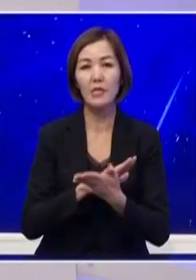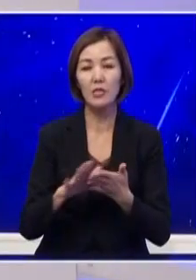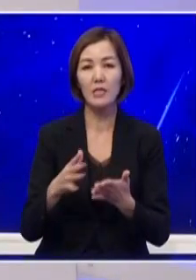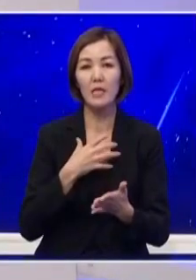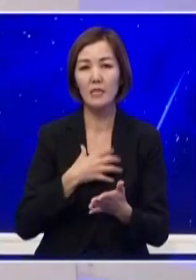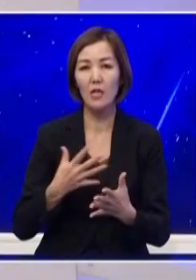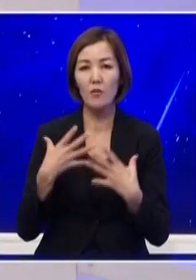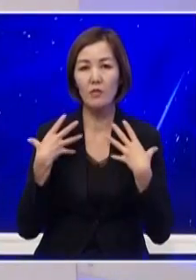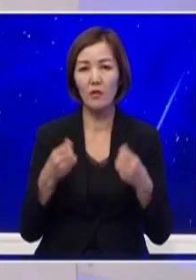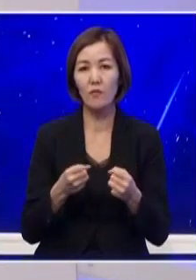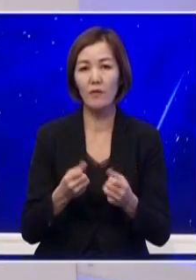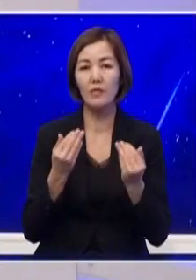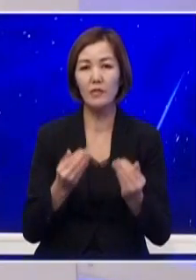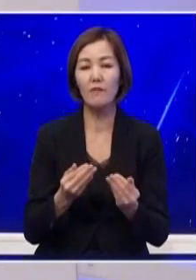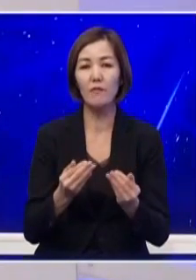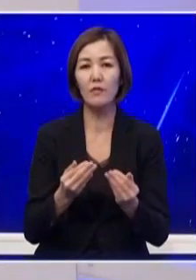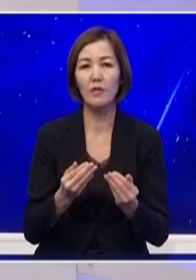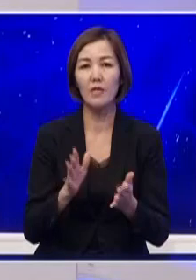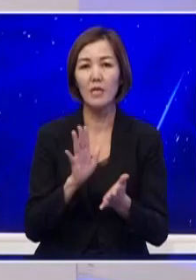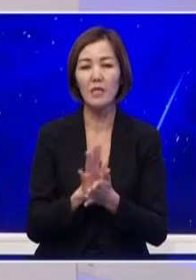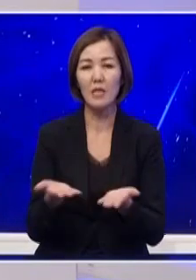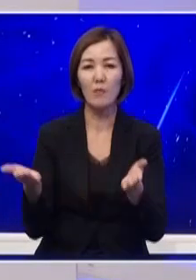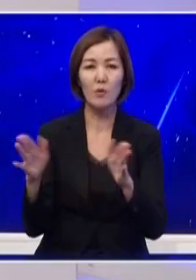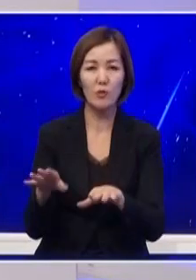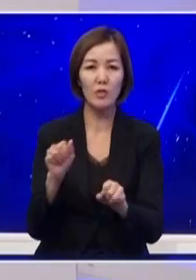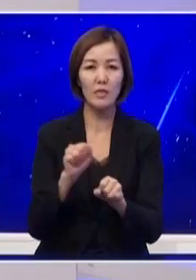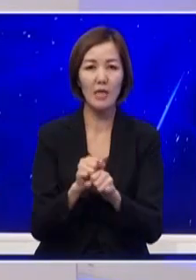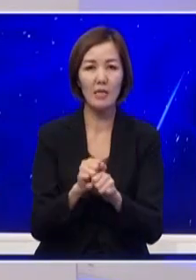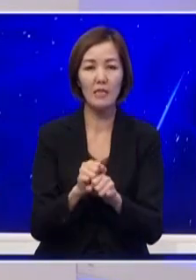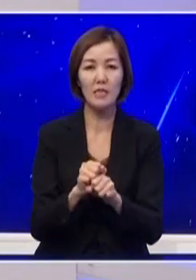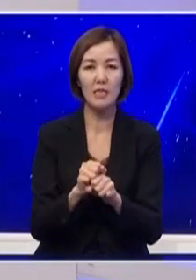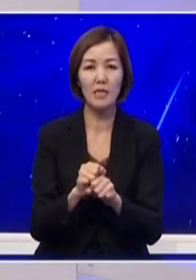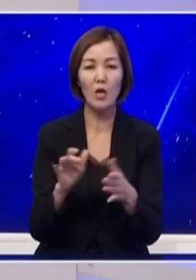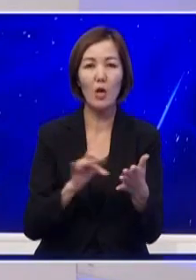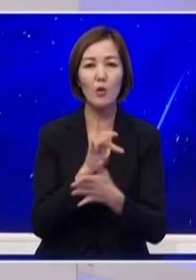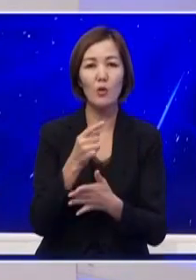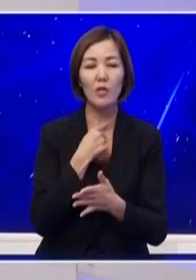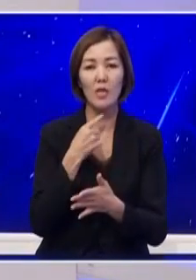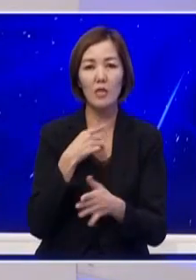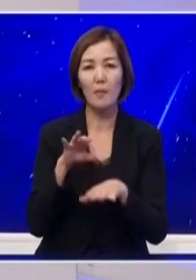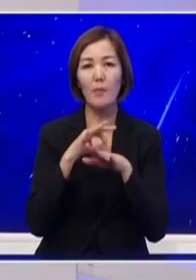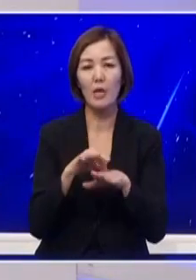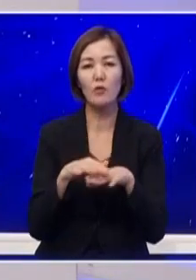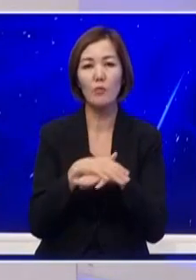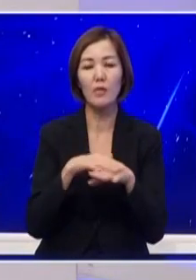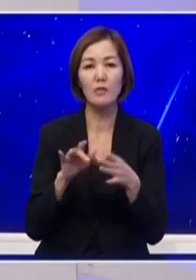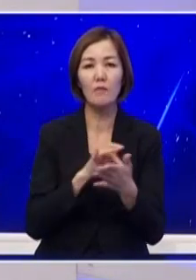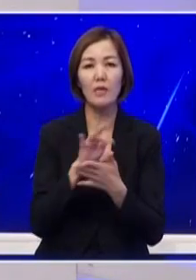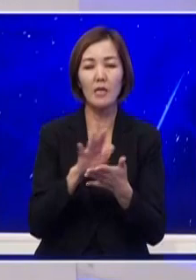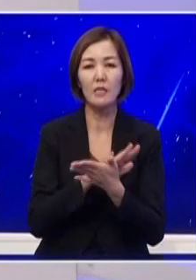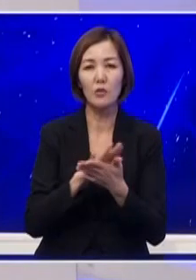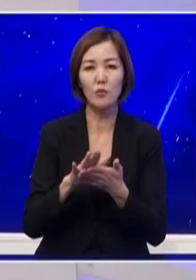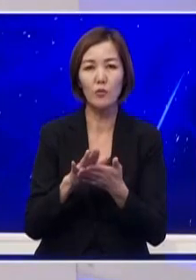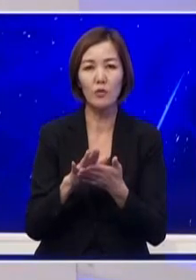Чистота – залог здоровья. Сегодня в заброшенной станции юных натуралистов города Талдыкурган прошел массовый городской субботник.